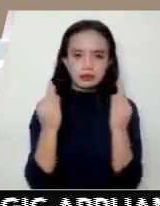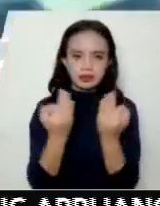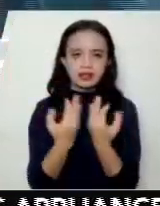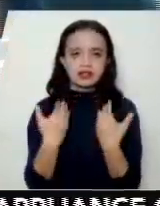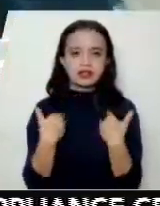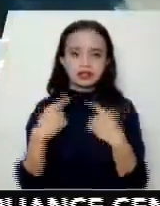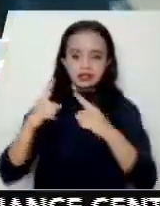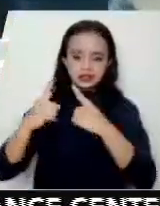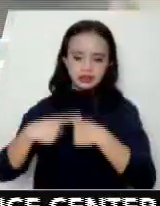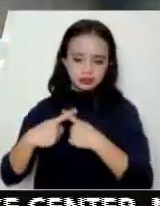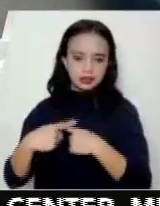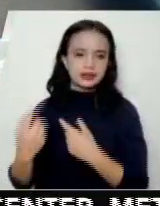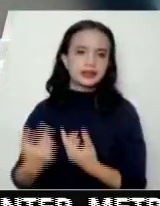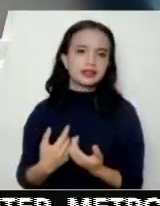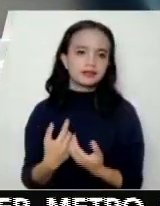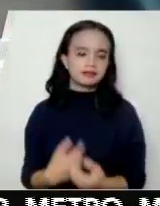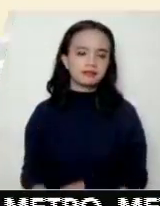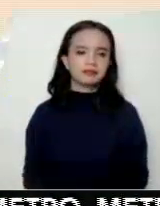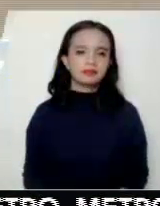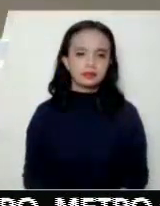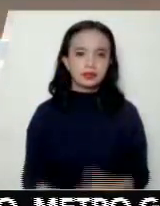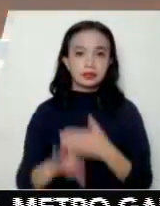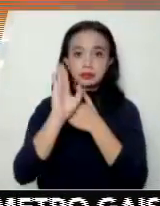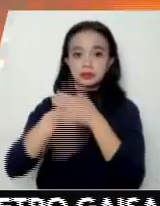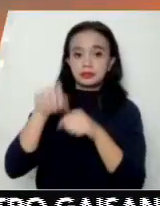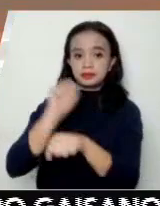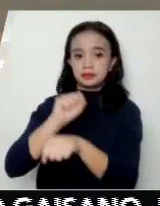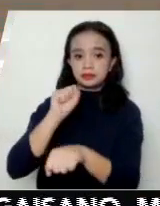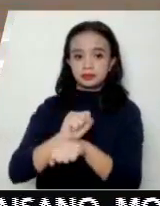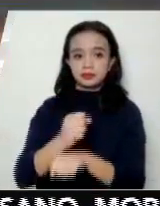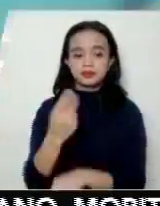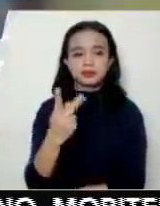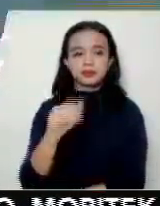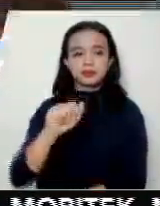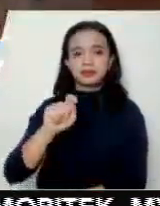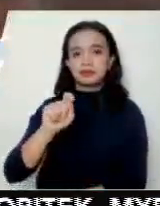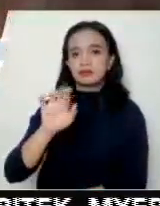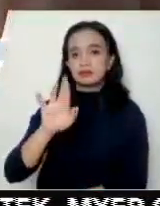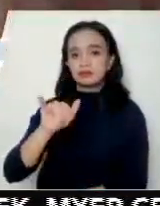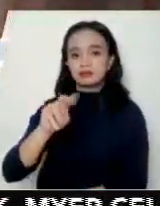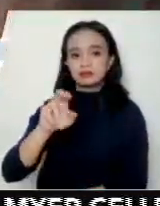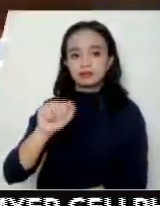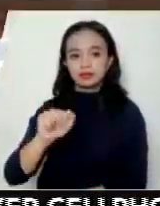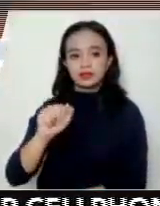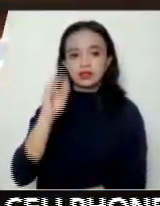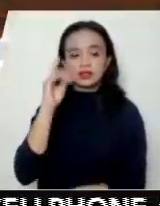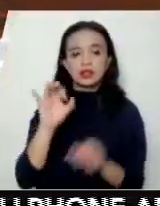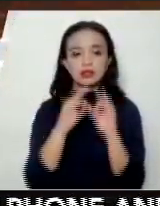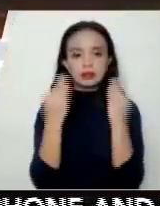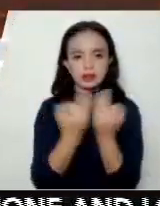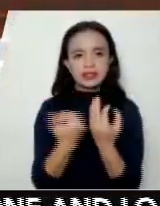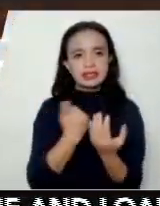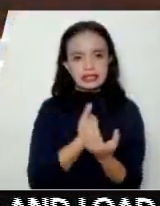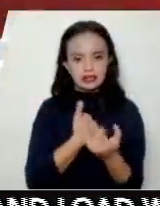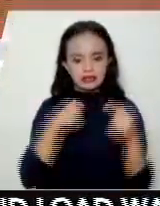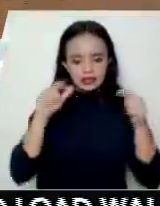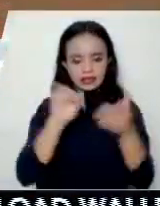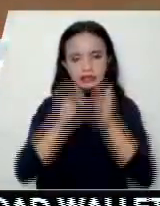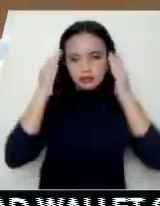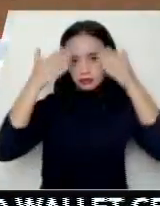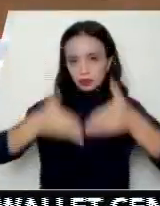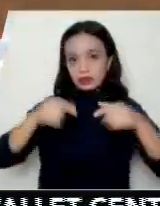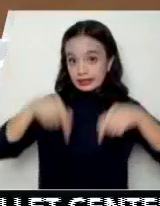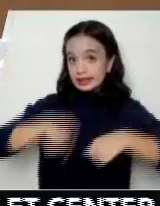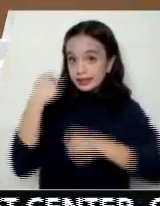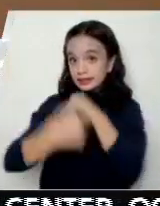pamilya ko back to work na rin si Katrina Halili na family and self naman ang Focus ngayong 2024